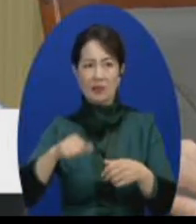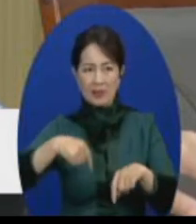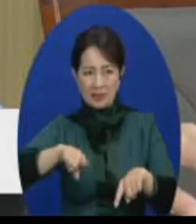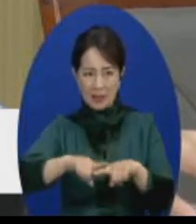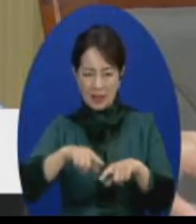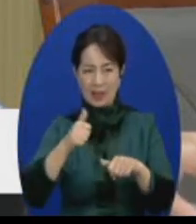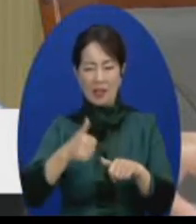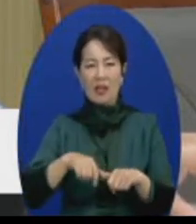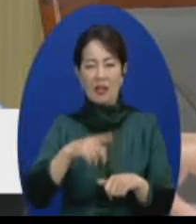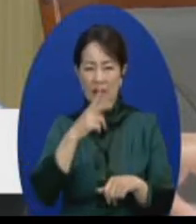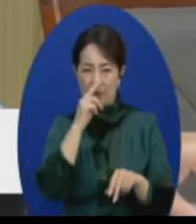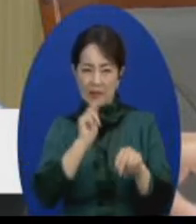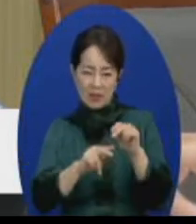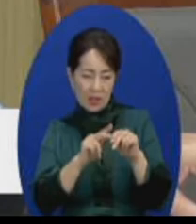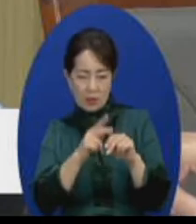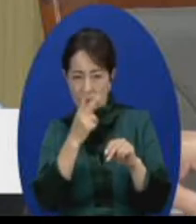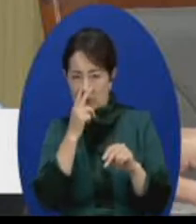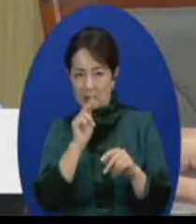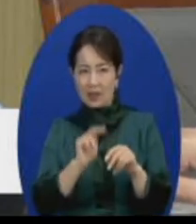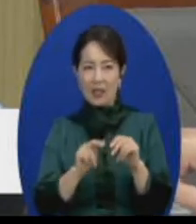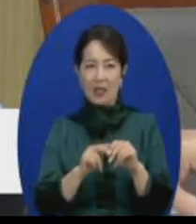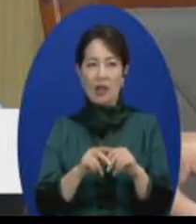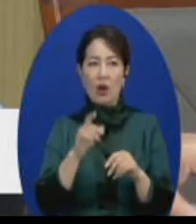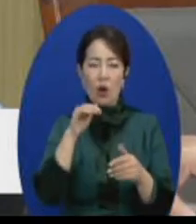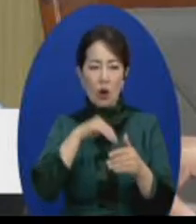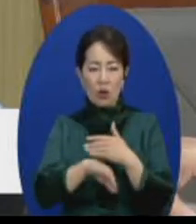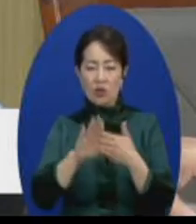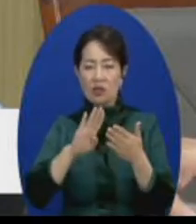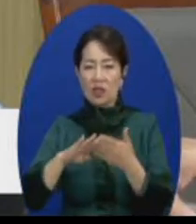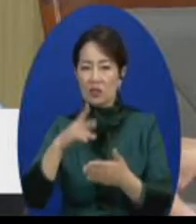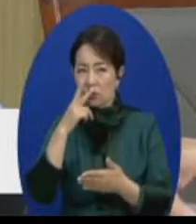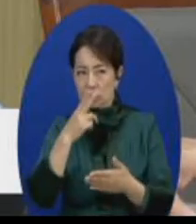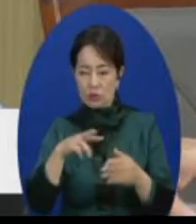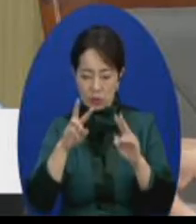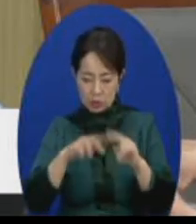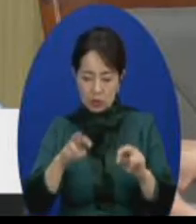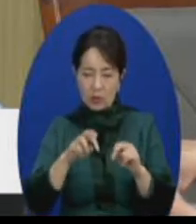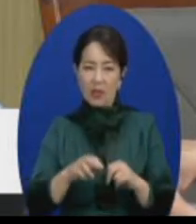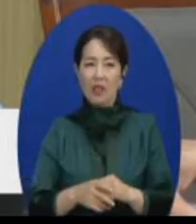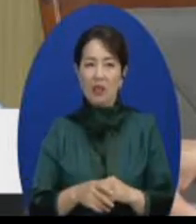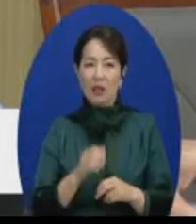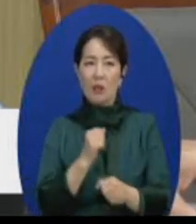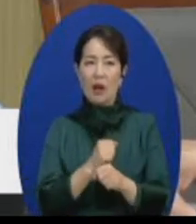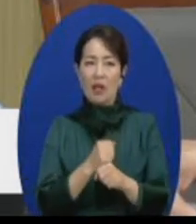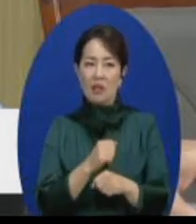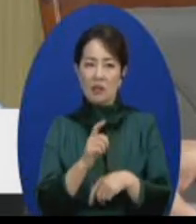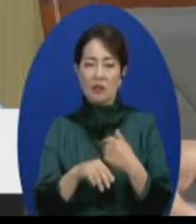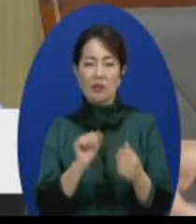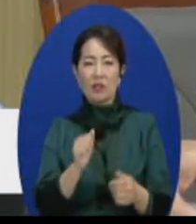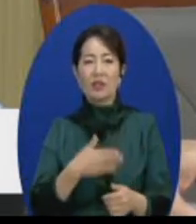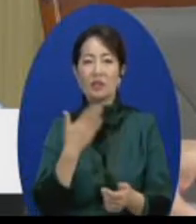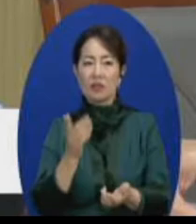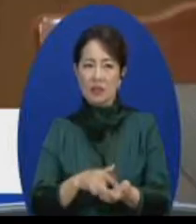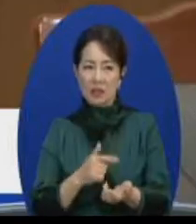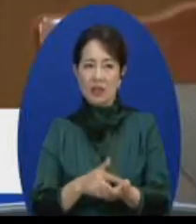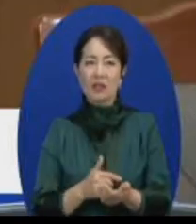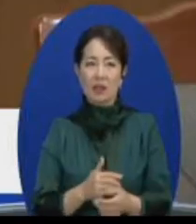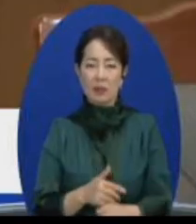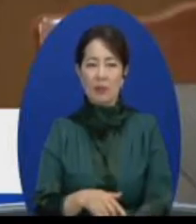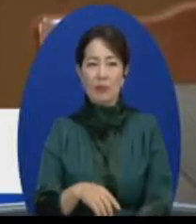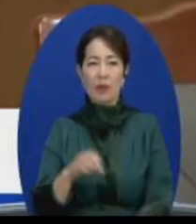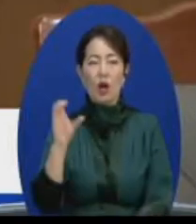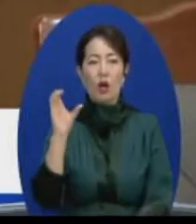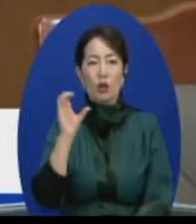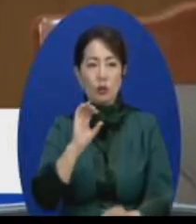сайн эргүүлэх очиж одоо танилцж байх судлах ийм ажлууд төвчүүлэх шаардлагатай байна. Соён